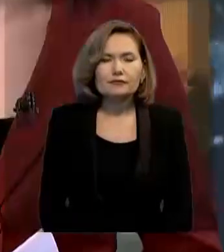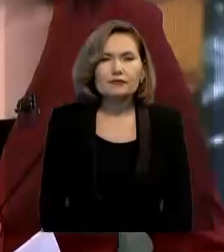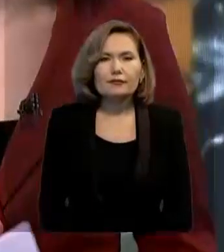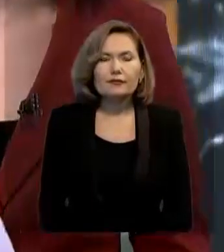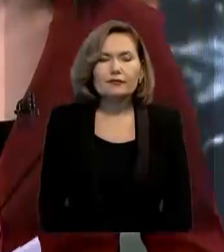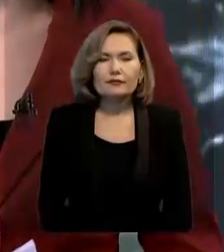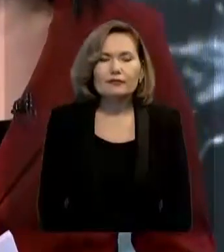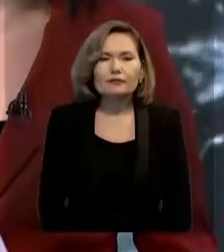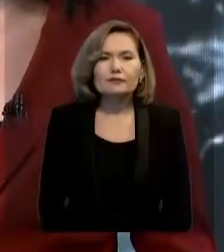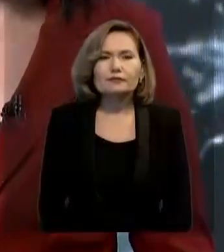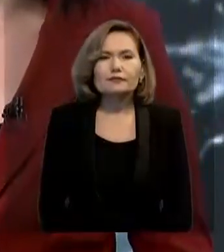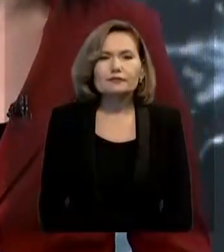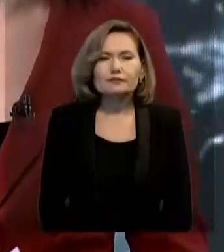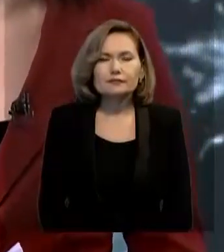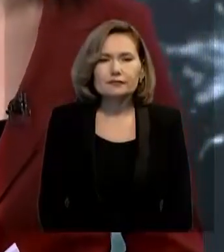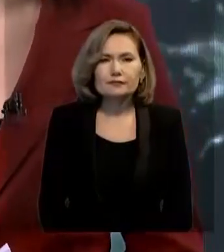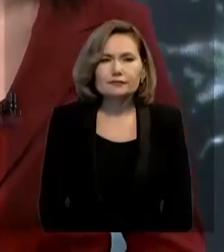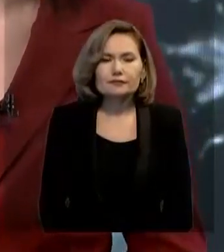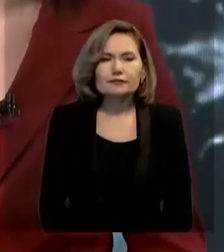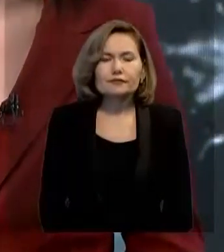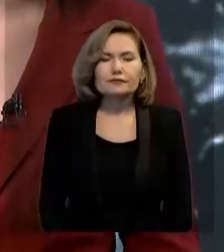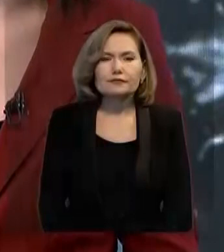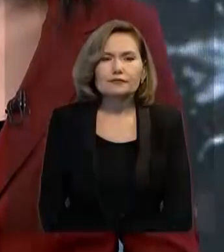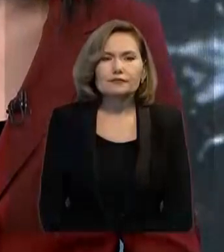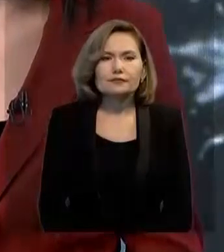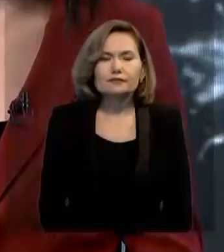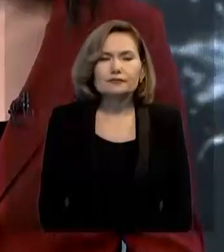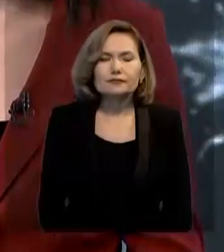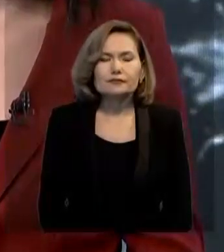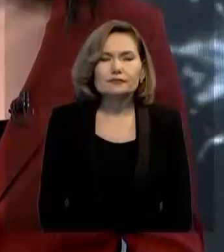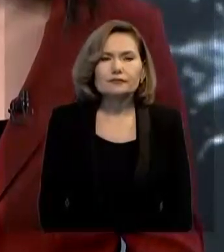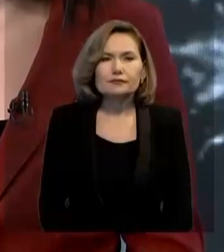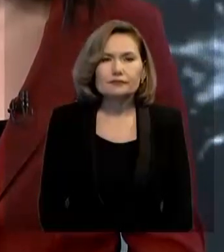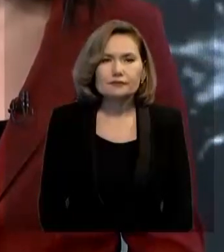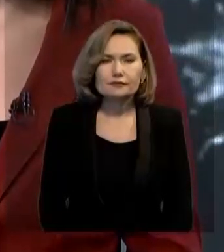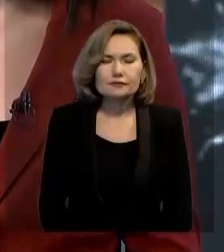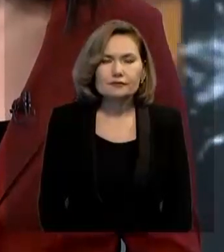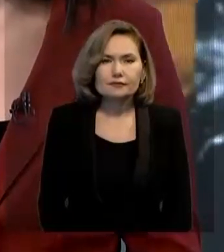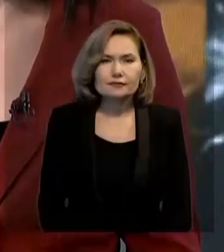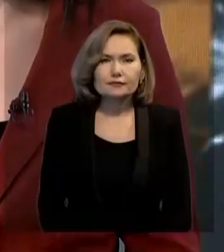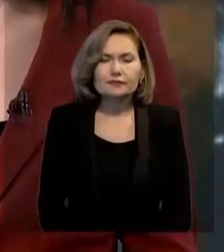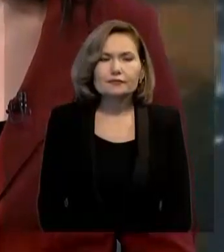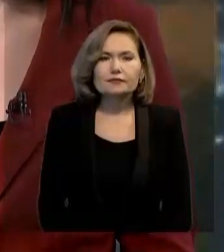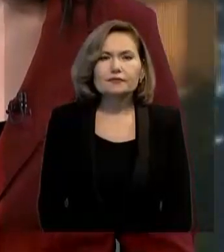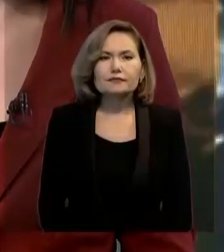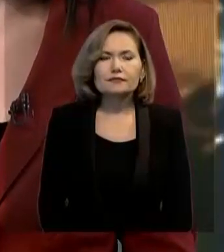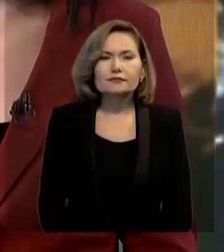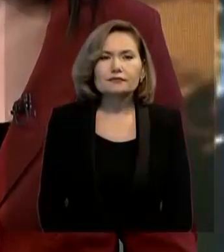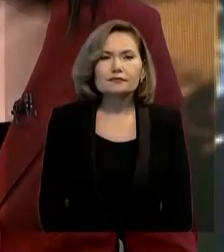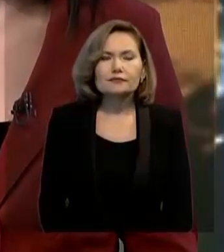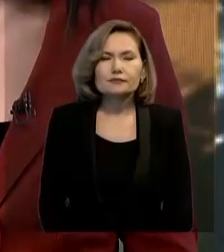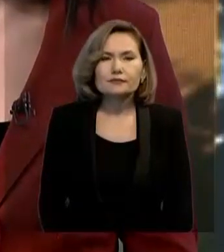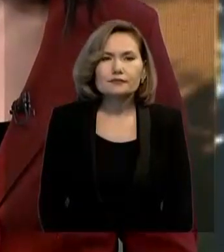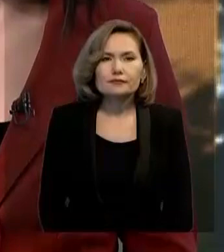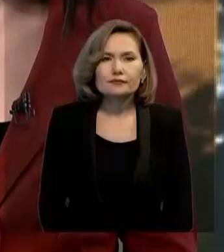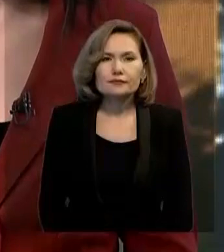Азамат, бүгінгі шолу осындай болды. Сөз кезегі өзіңізде. Рахмет, Жұлдыз. Қадірлі көрермен, жақын ақпаратмен бөліскен менің әріптесім Жұлдыз Атайгелді болатын. Біз